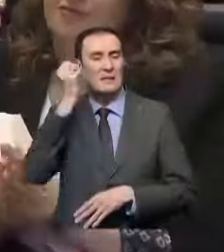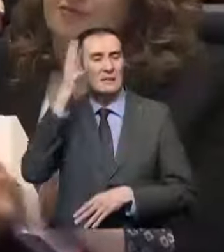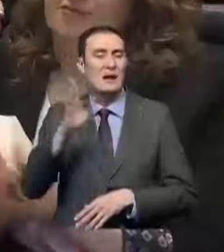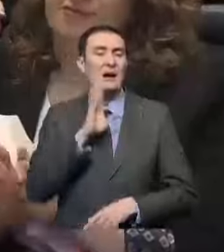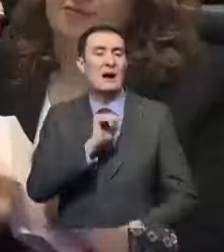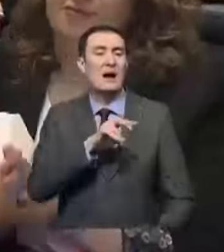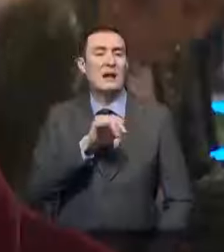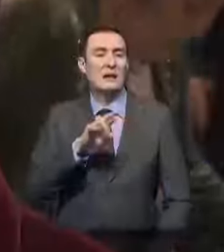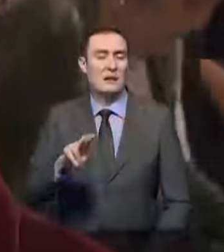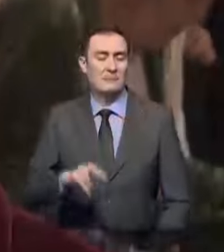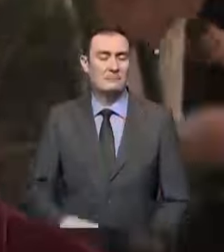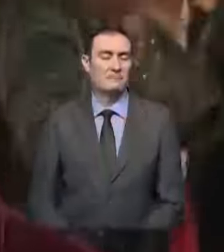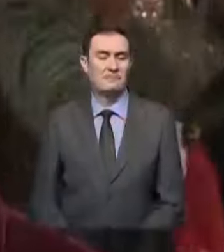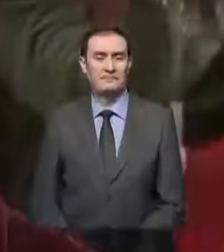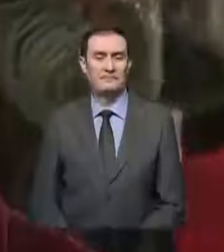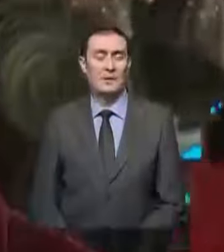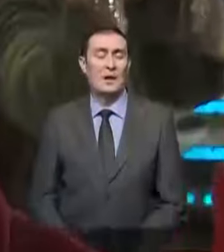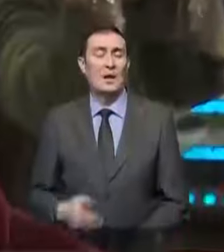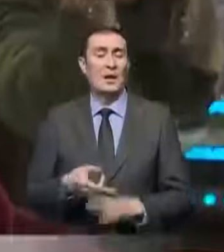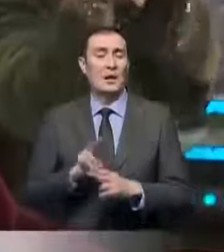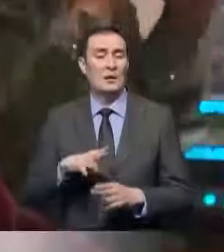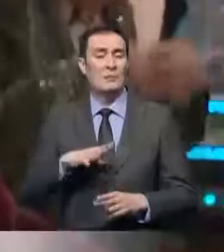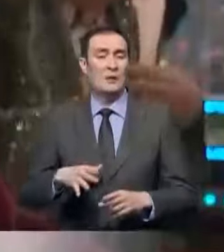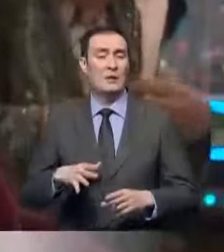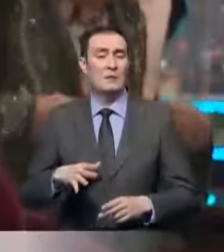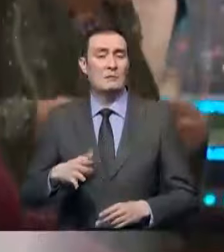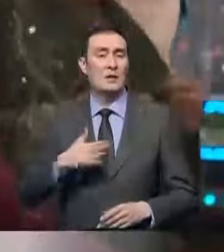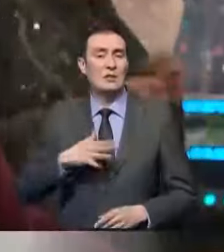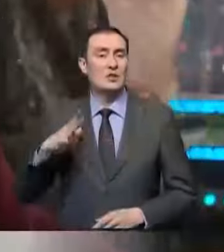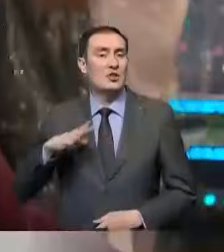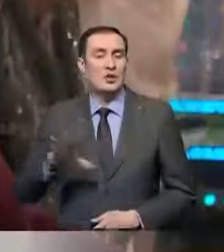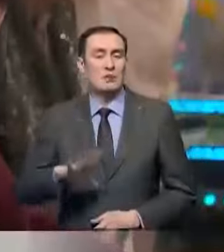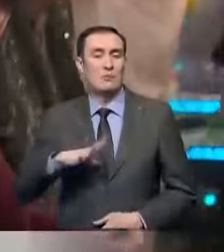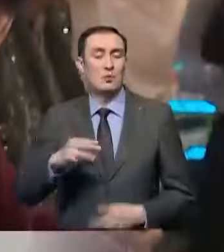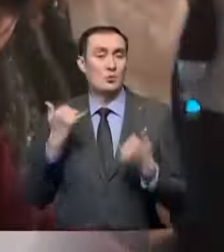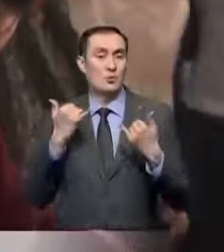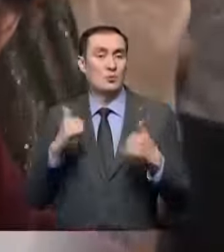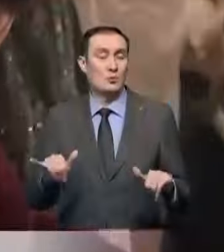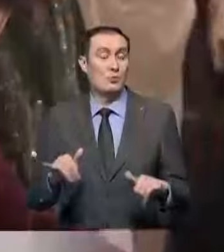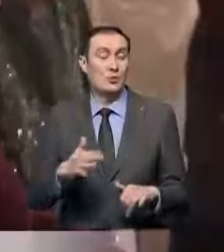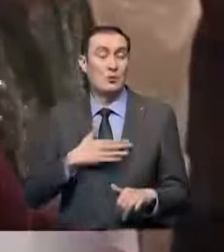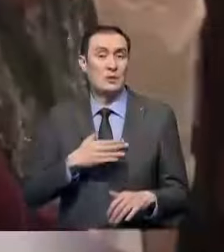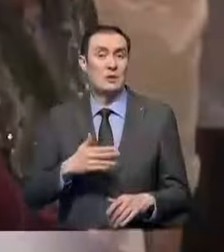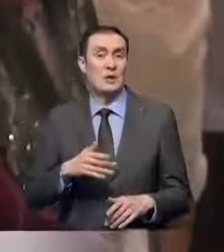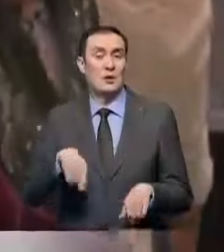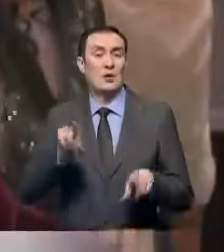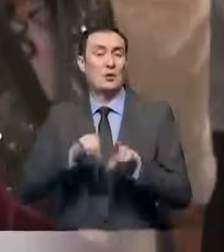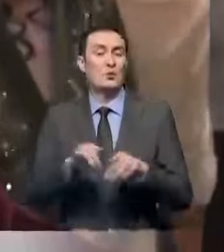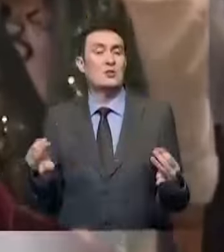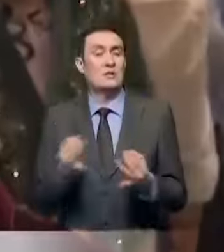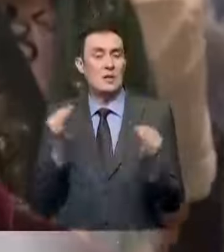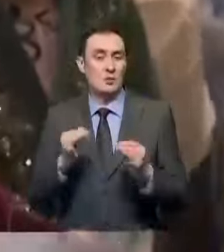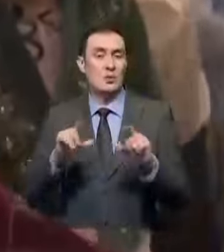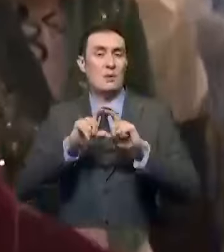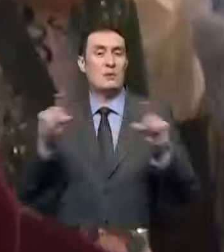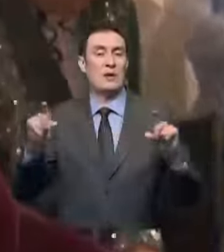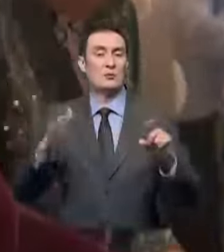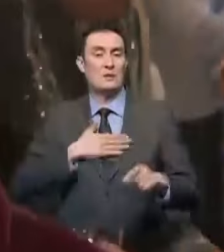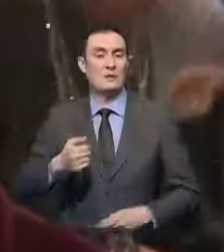Алия Ахмеджанова. Это на самом деле было неожидаемо для нас, было сюрпризом, то, что нас номинируют на такую интересную